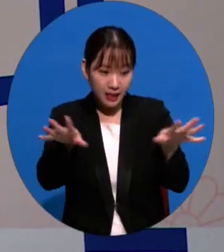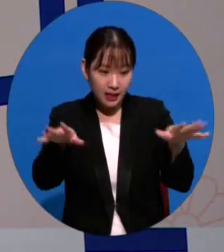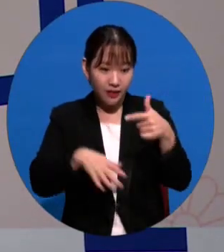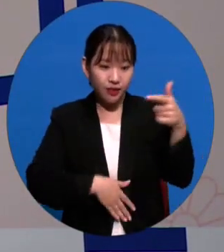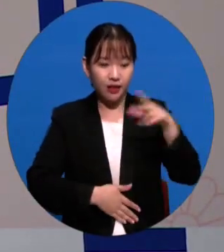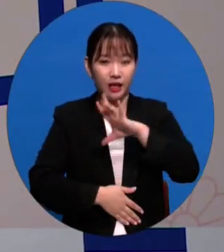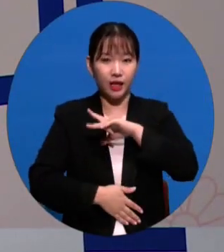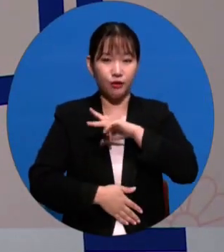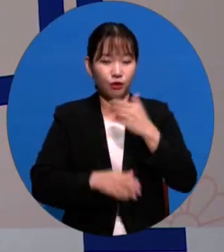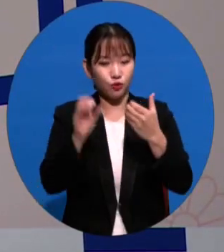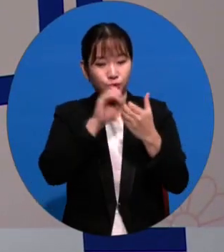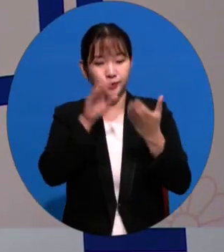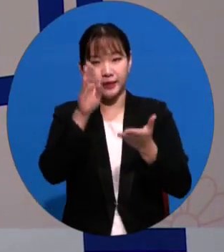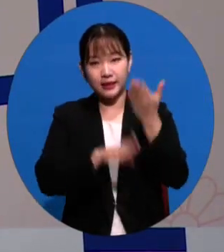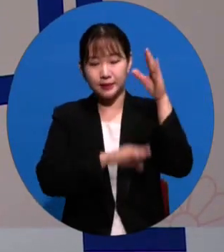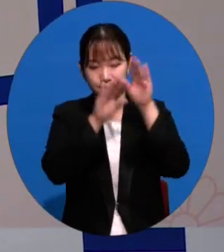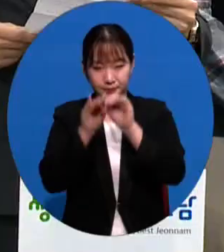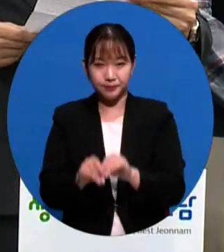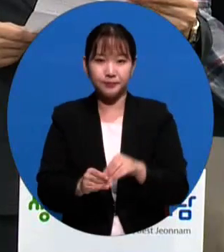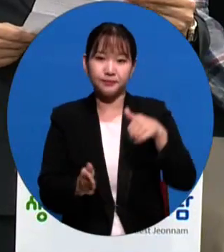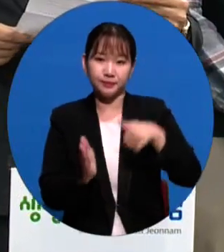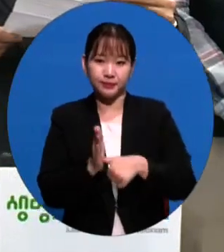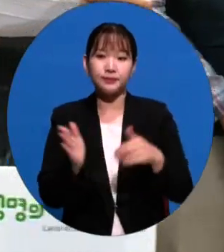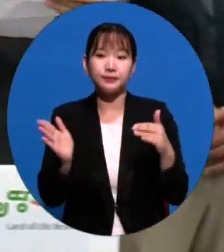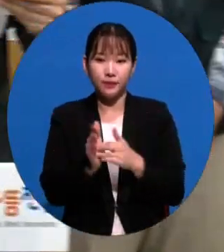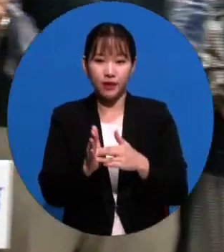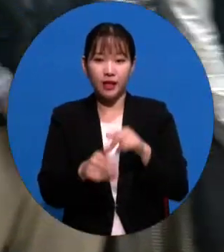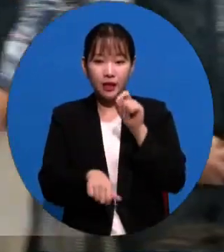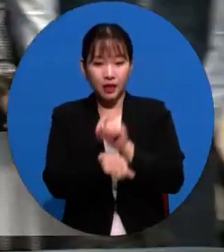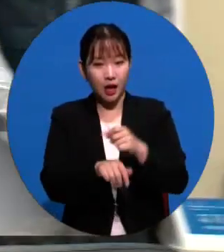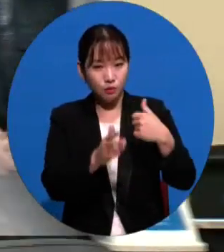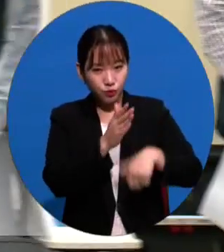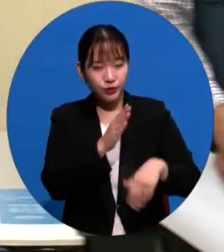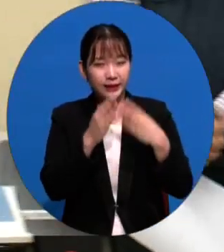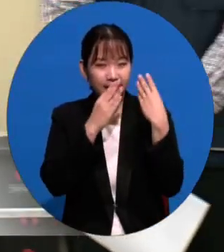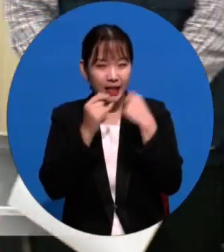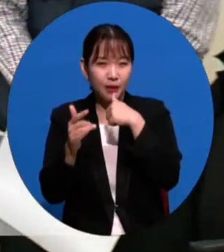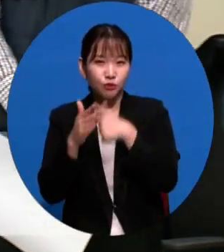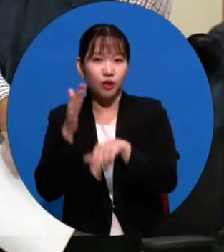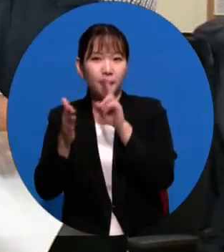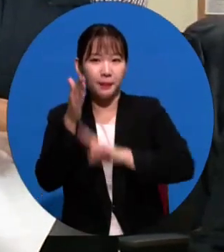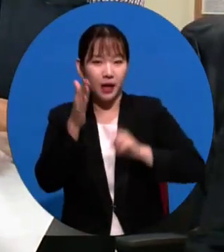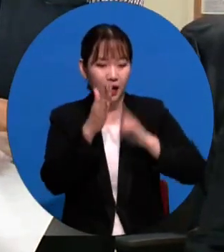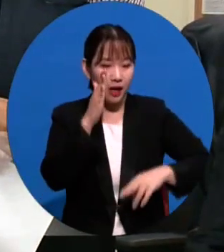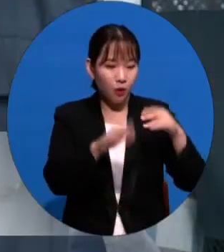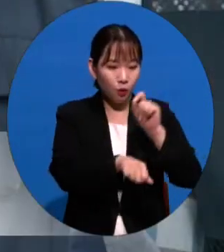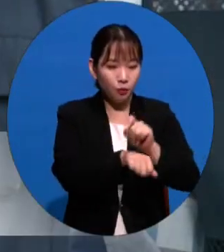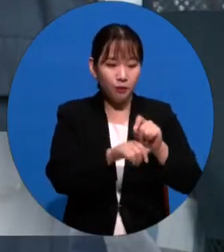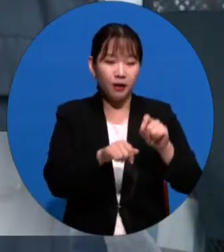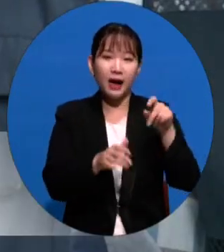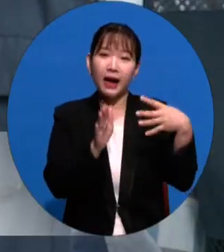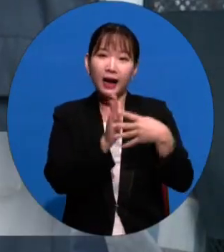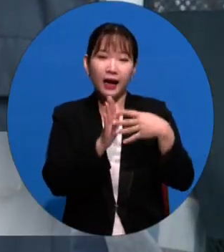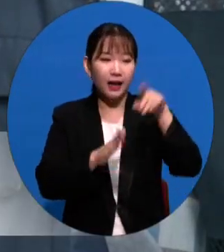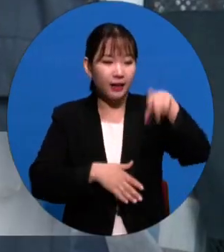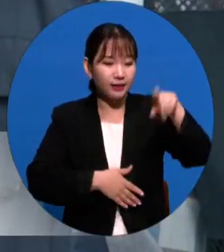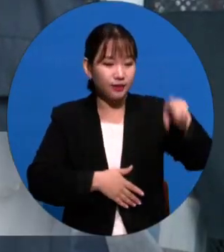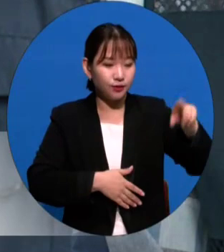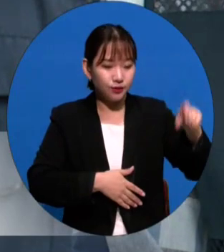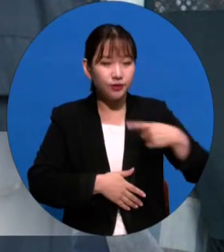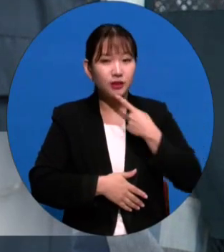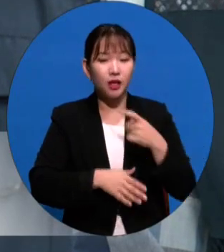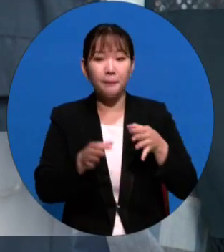대의원 90% 이상이 찬성했습니다. 사무용품과 잡화 등을 판매하며 공무원들의 법인카드 사용처였던